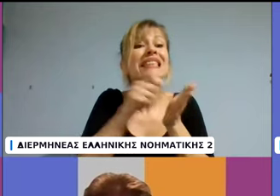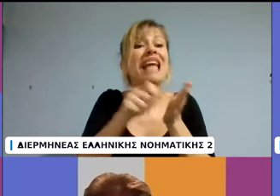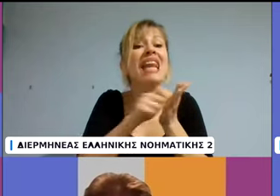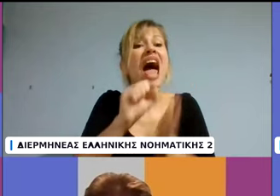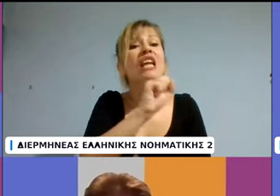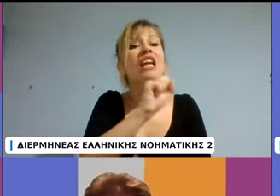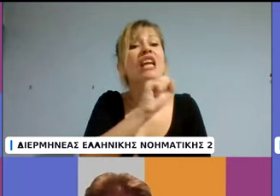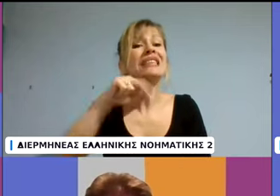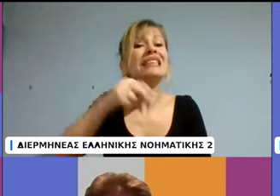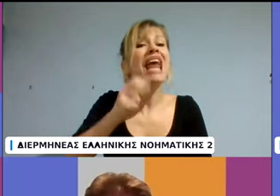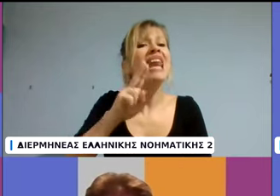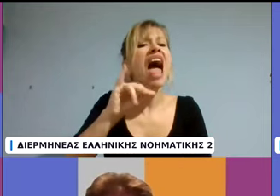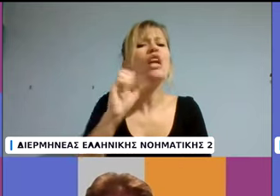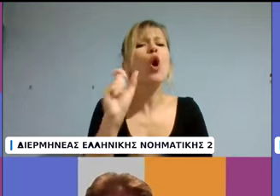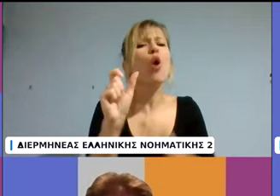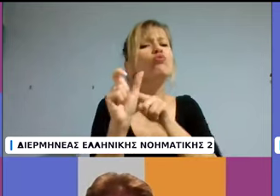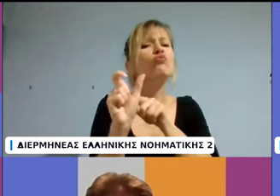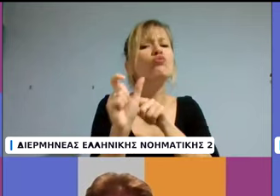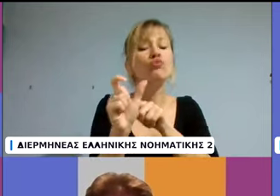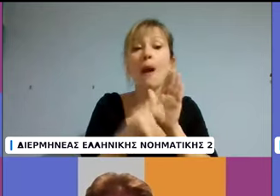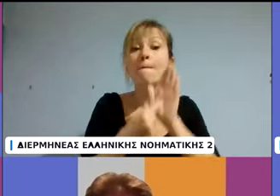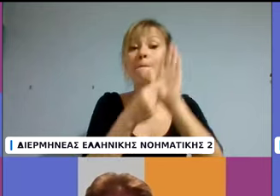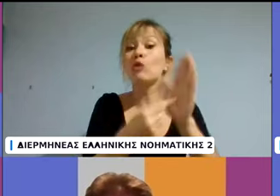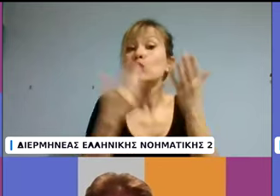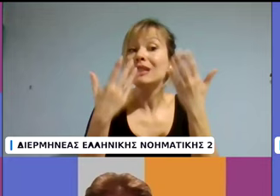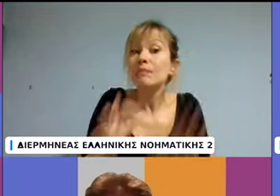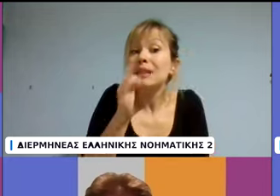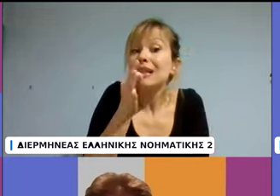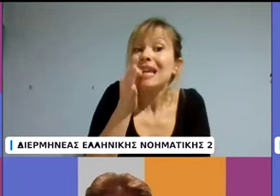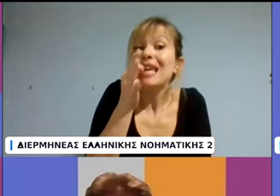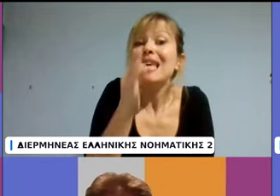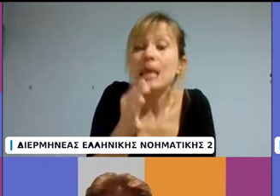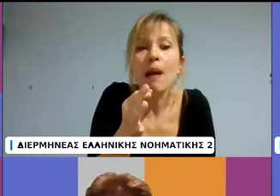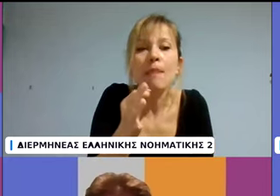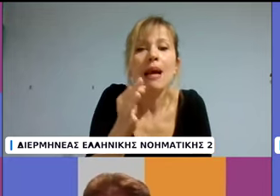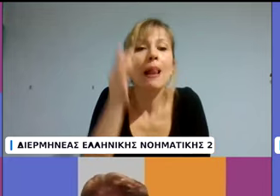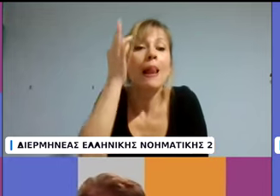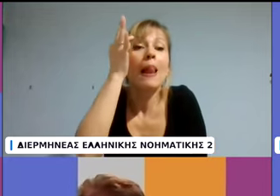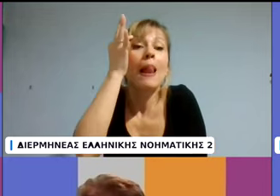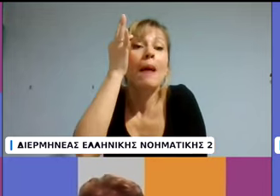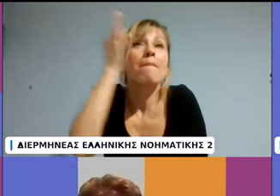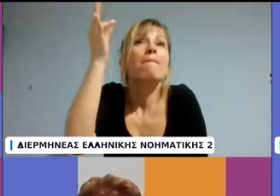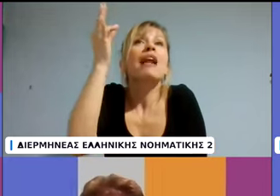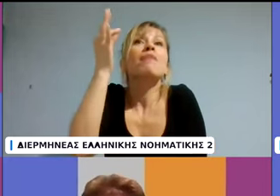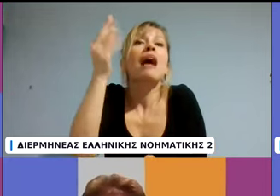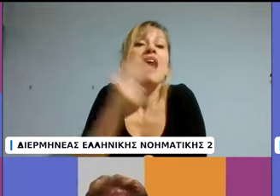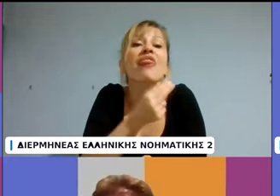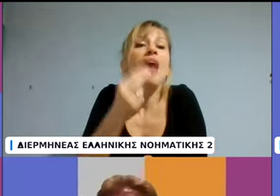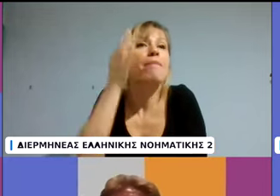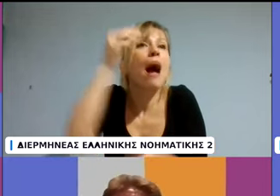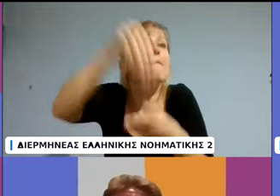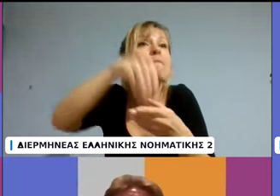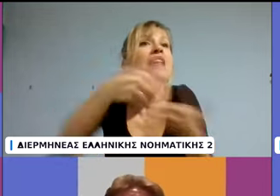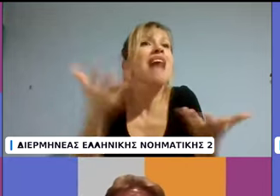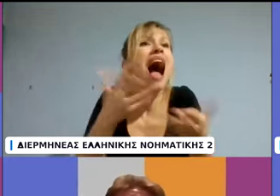Στην παρουσίαση αναφερθήκαμε στα σενάριο ας πούμε μιας σειράς, μιας ταινίας.